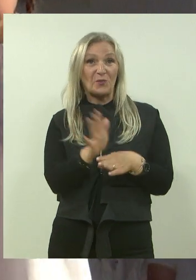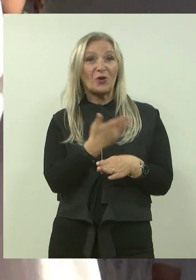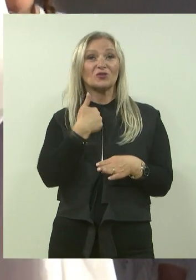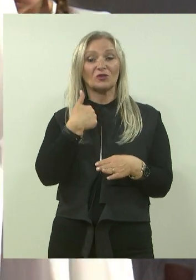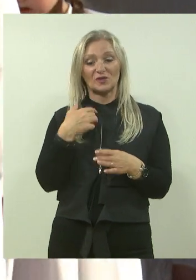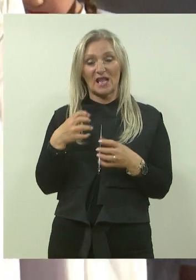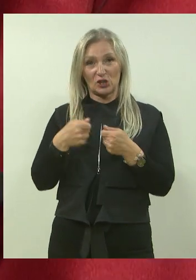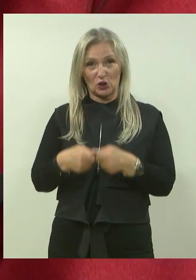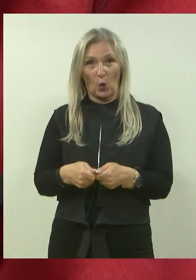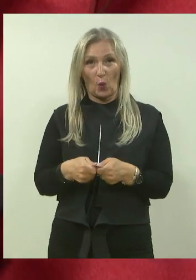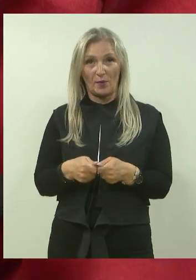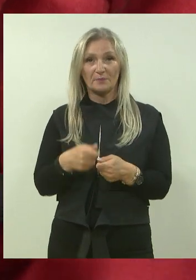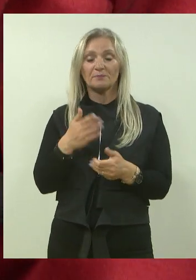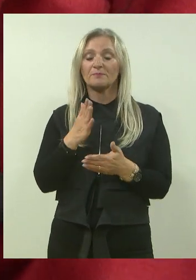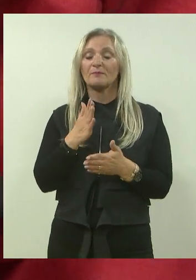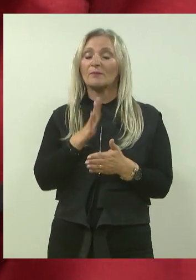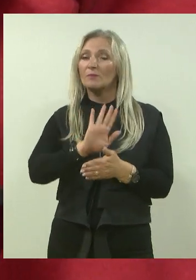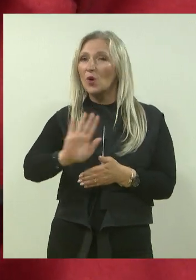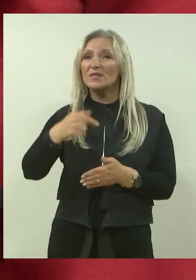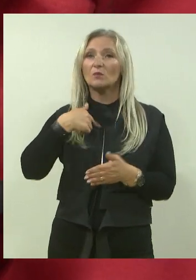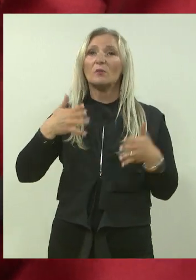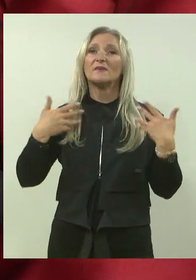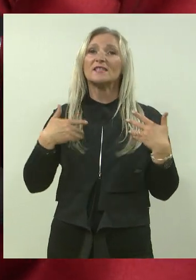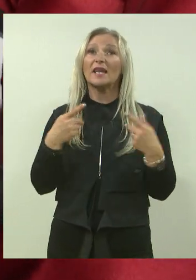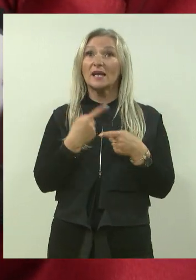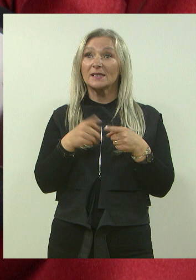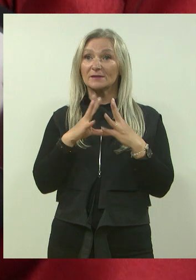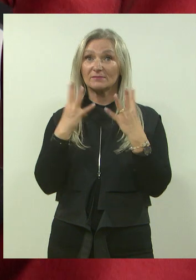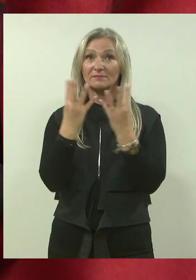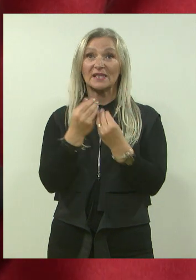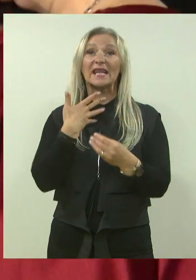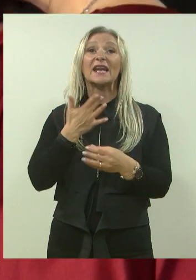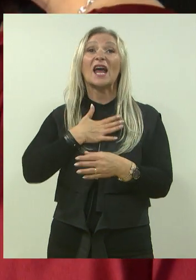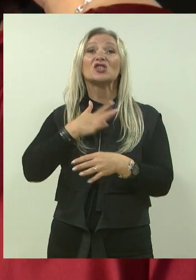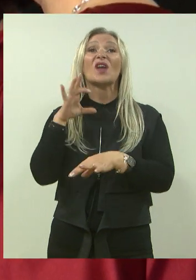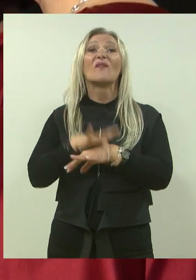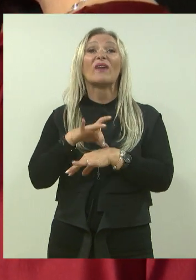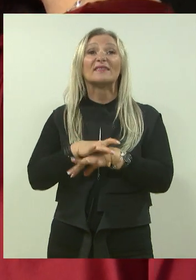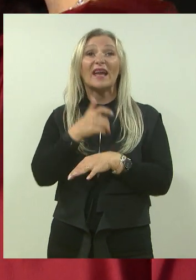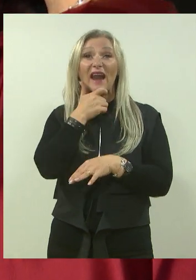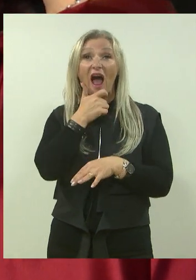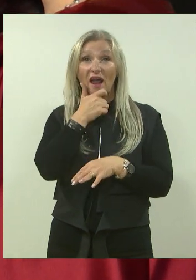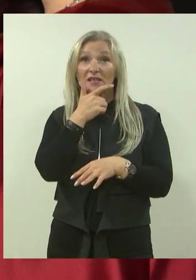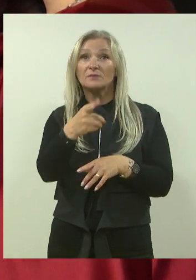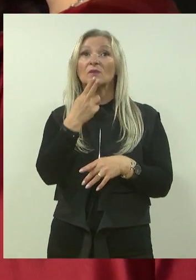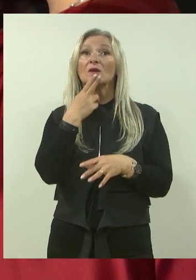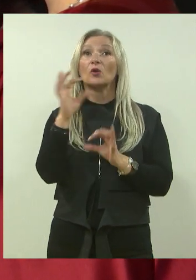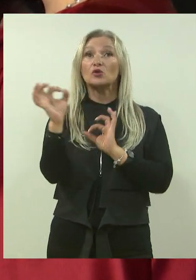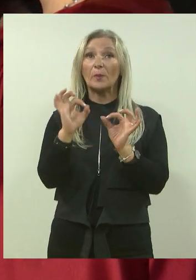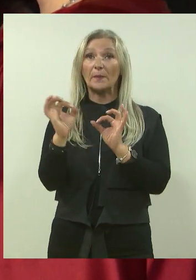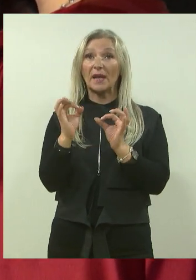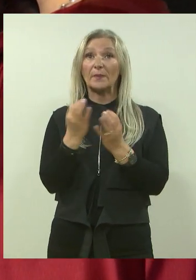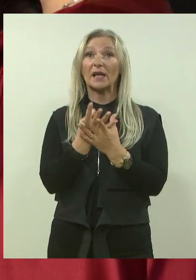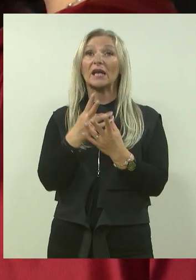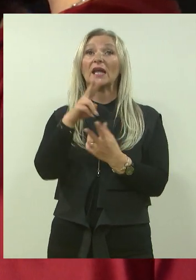društvo. Posebno me veseli što su se za ovu prigodu okupili naši veterani, a publiku su počastili pripremljenom koreografijom pod